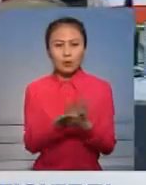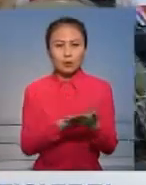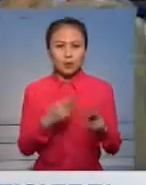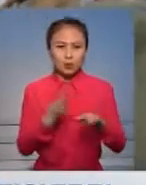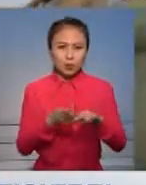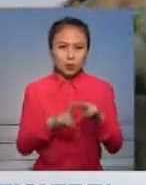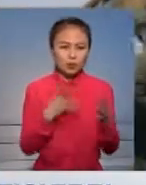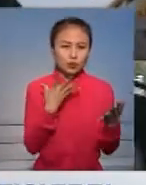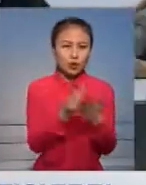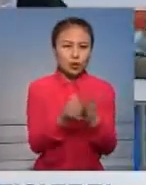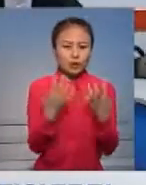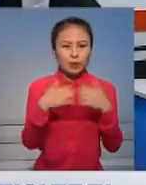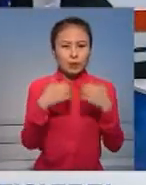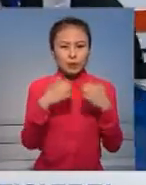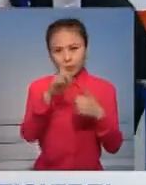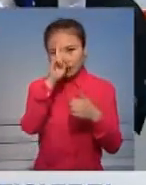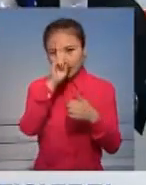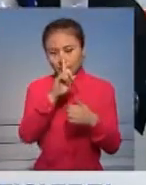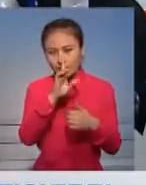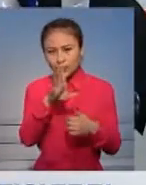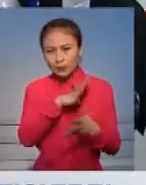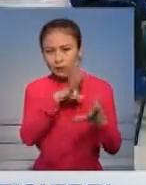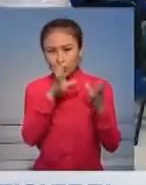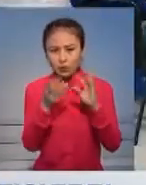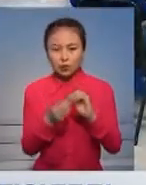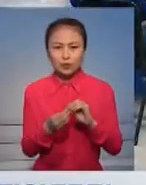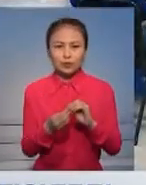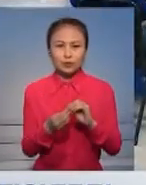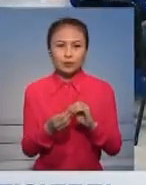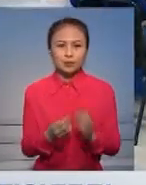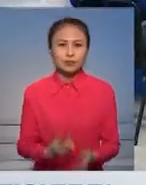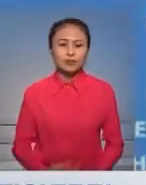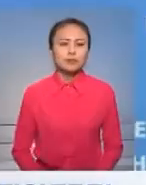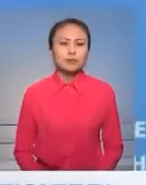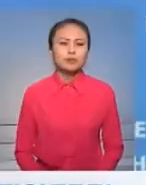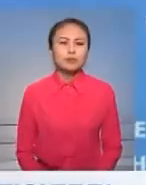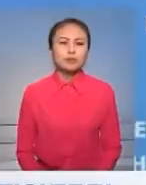бағытталған. Ал төлем мөлшері шамамен бір айлық есептік көрсеткішті құрайды.